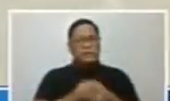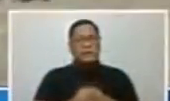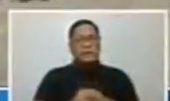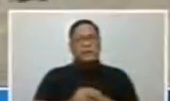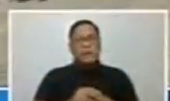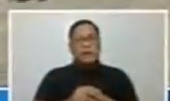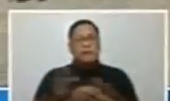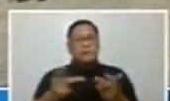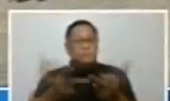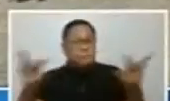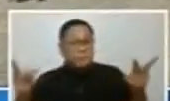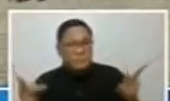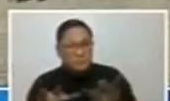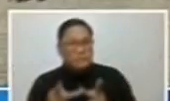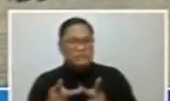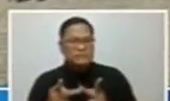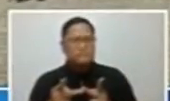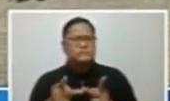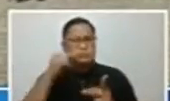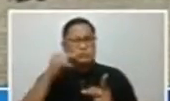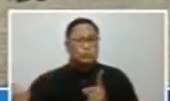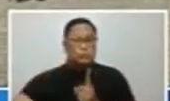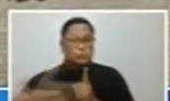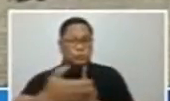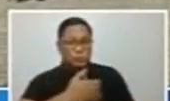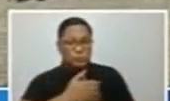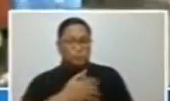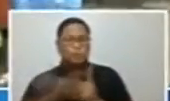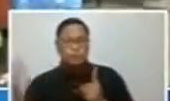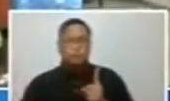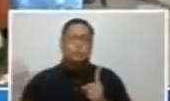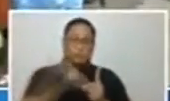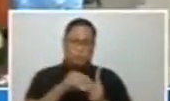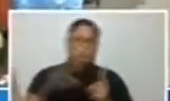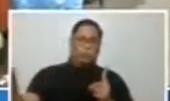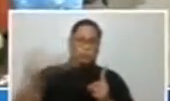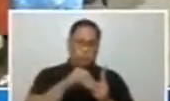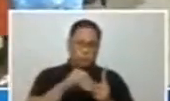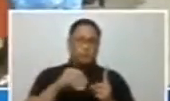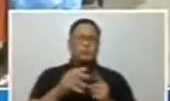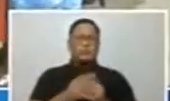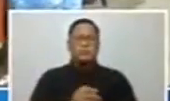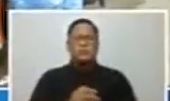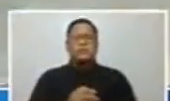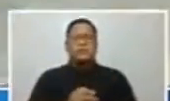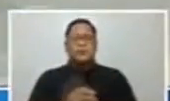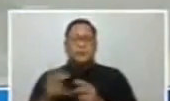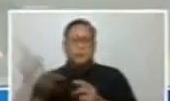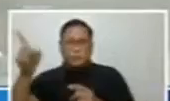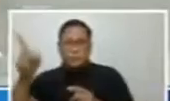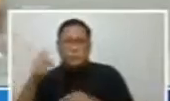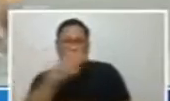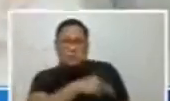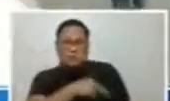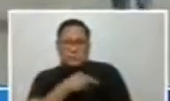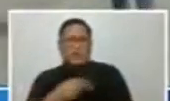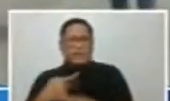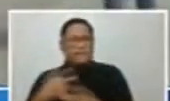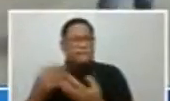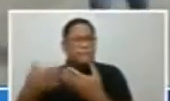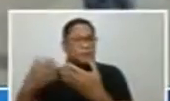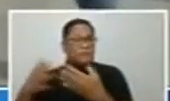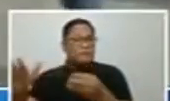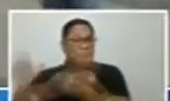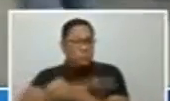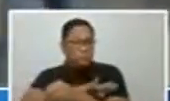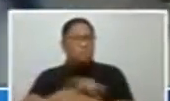ang transmission sa community. At kailangan talaga ma-decongest natin yung hospital para nandoon na